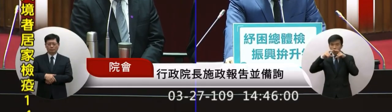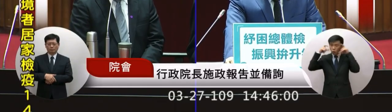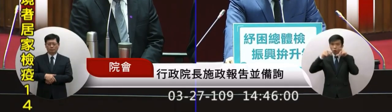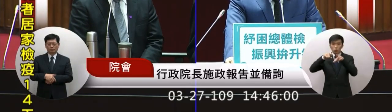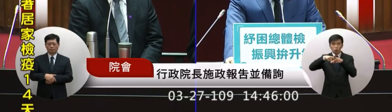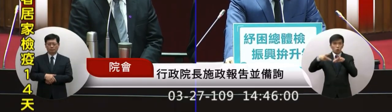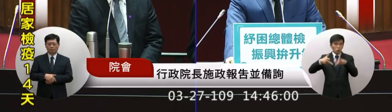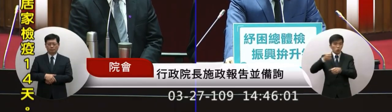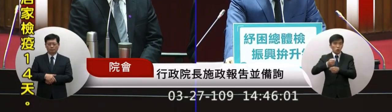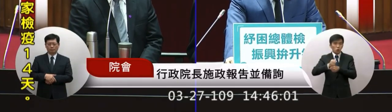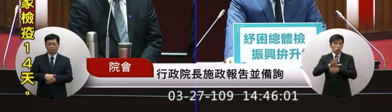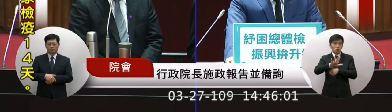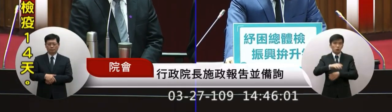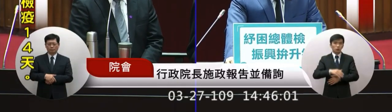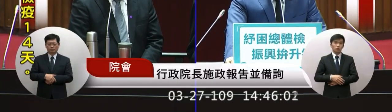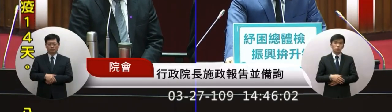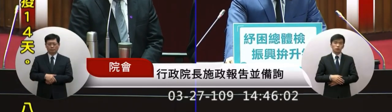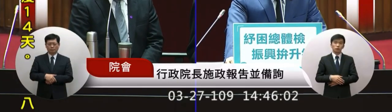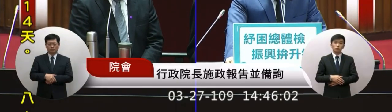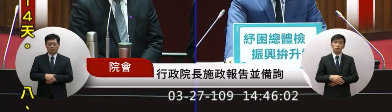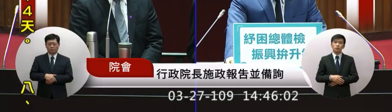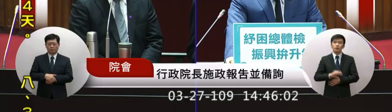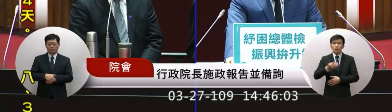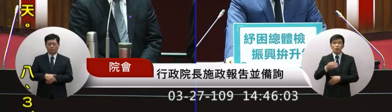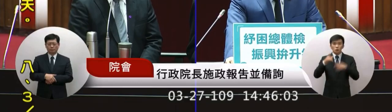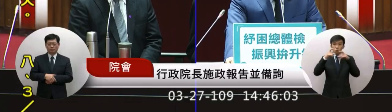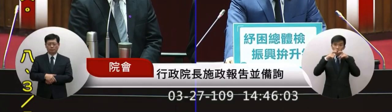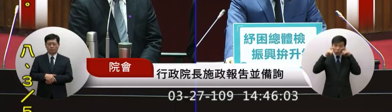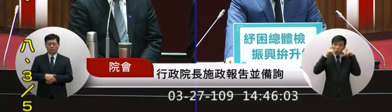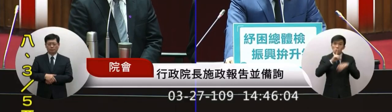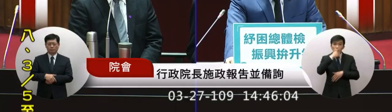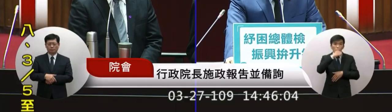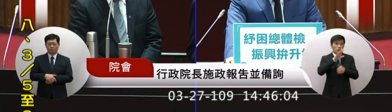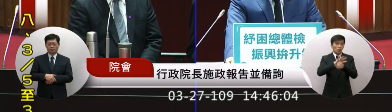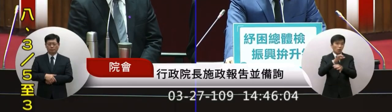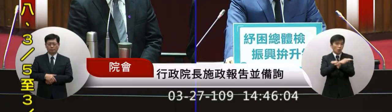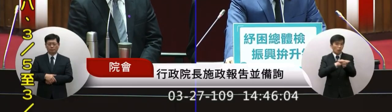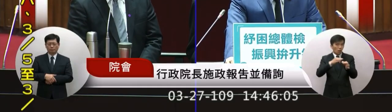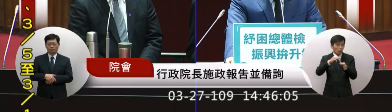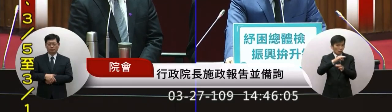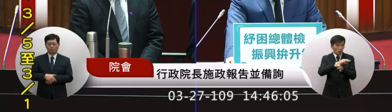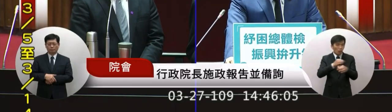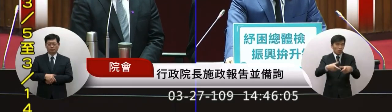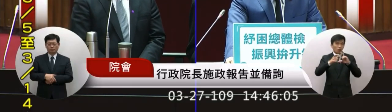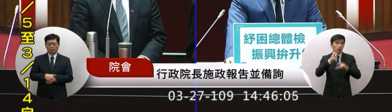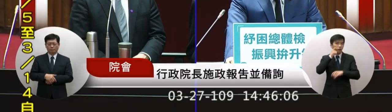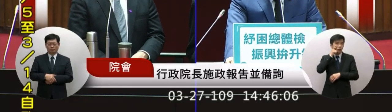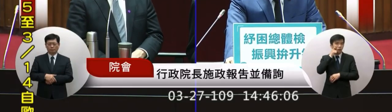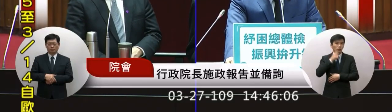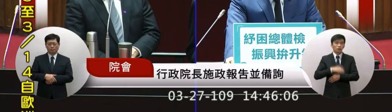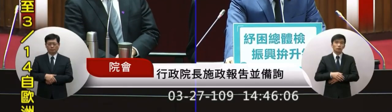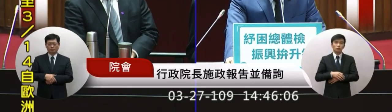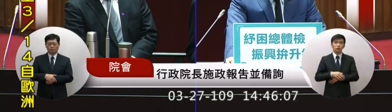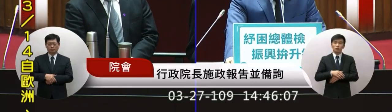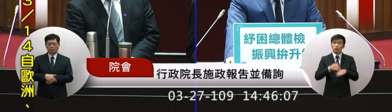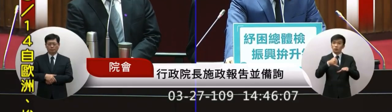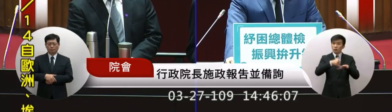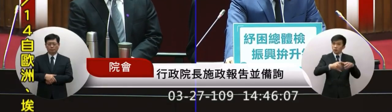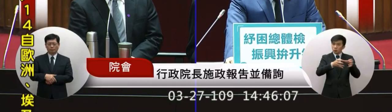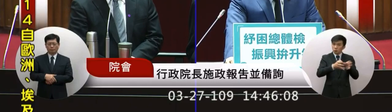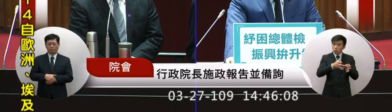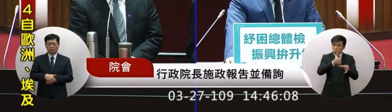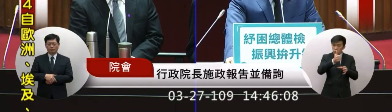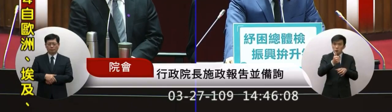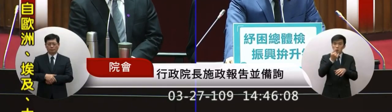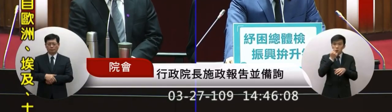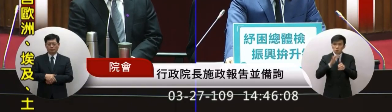但是业者的声音也凸显了哈，光是口罩其实不能振兴经济。第二阶段，省部长是不是能够担起这样的期待啊？苏院长是不